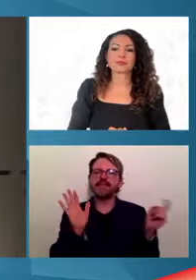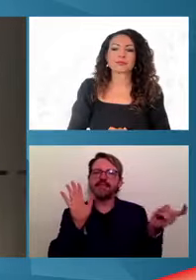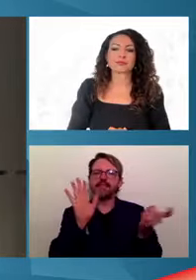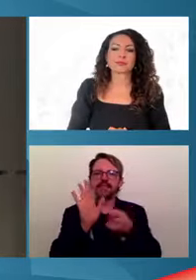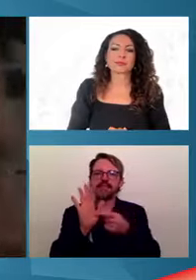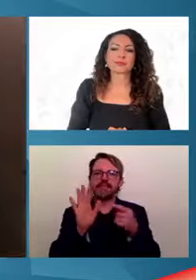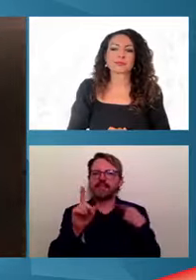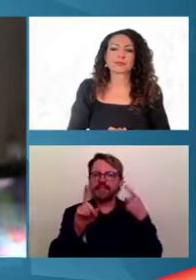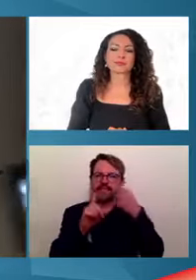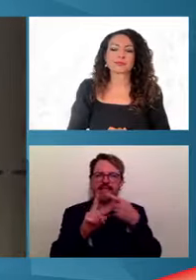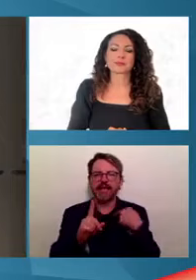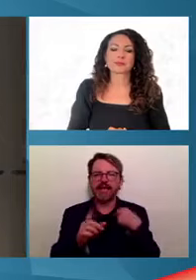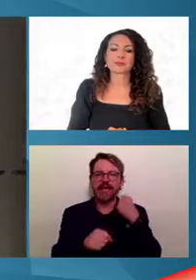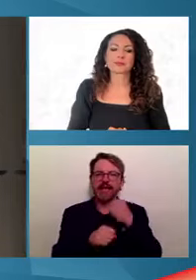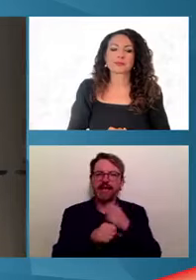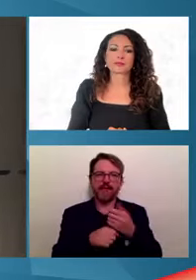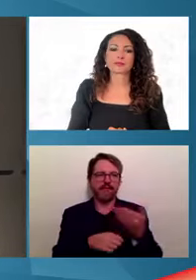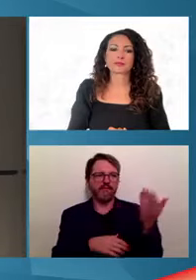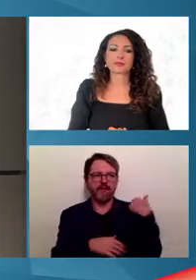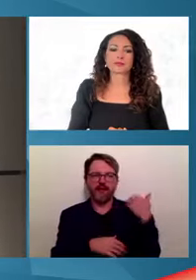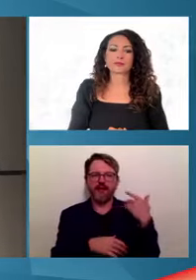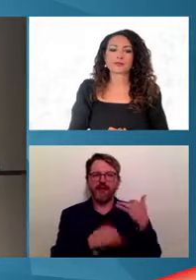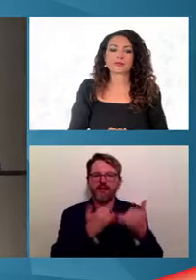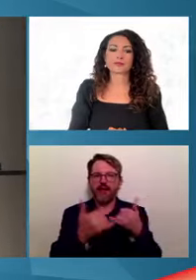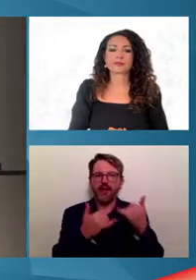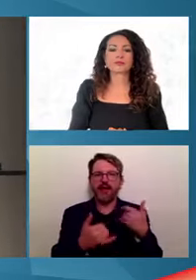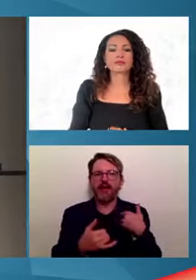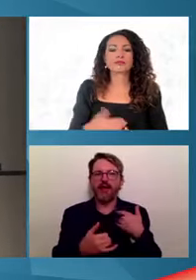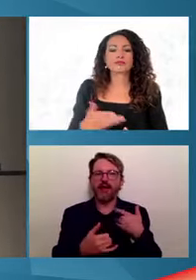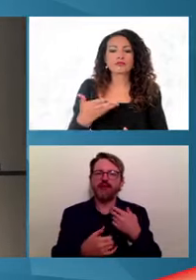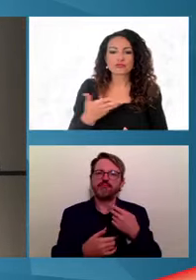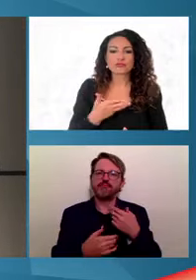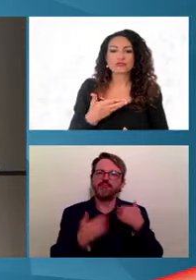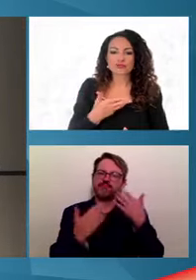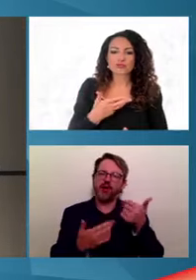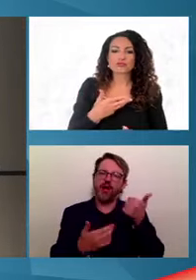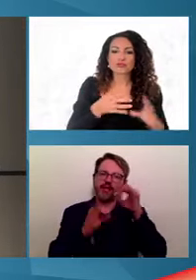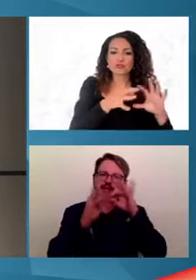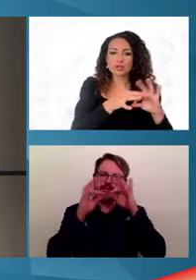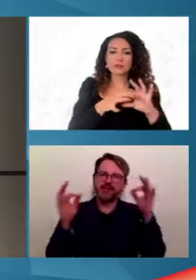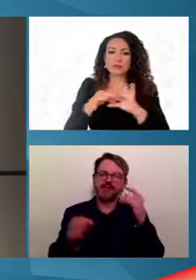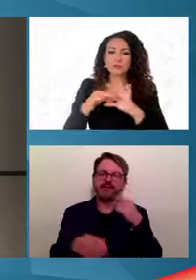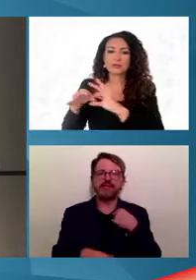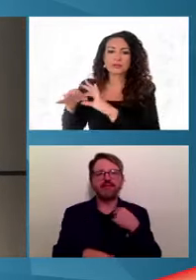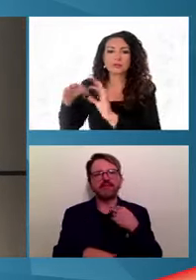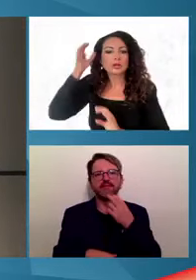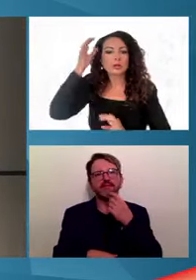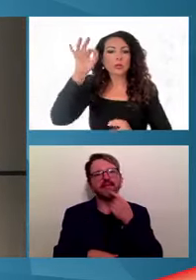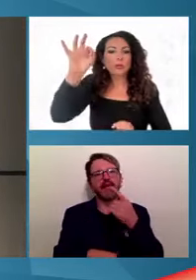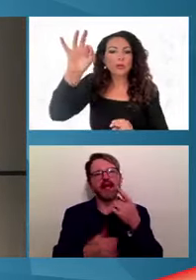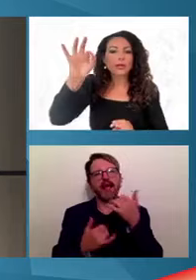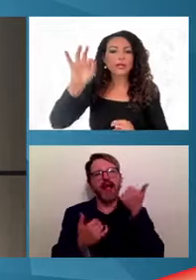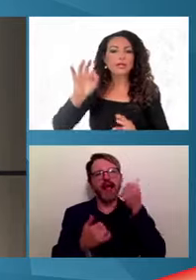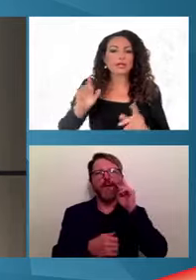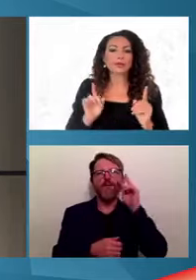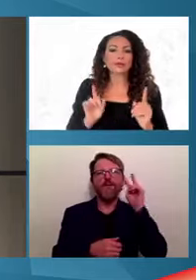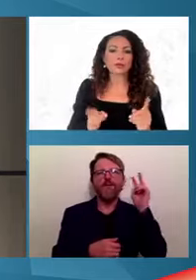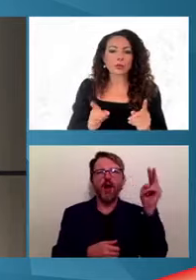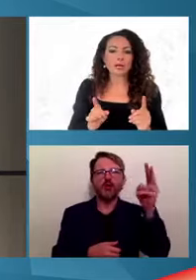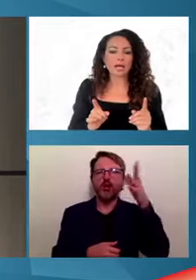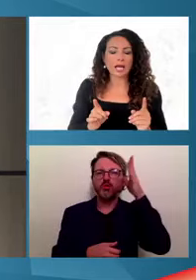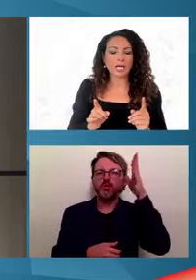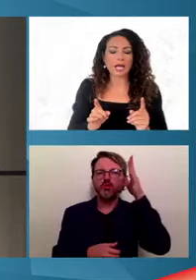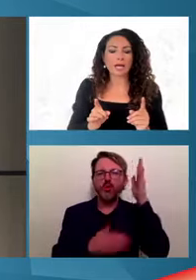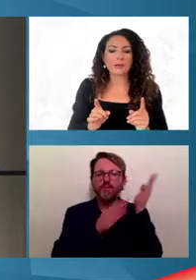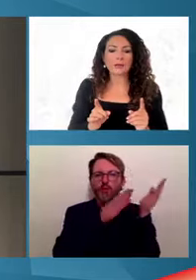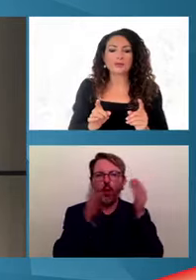ich, verfolgt haben in diesen Jahren, setzen darf, dann würde ich sagen, es geht um eine vorausschauende, zukunftsorientierte,